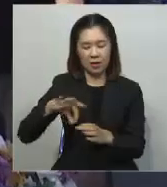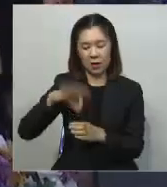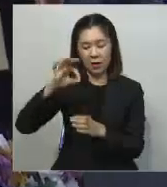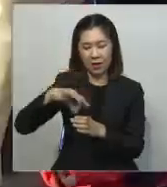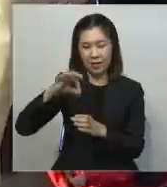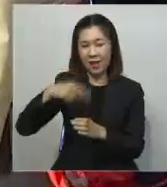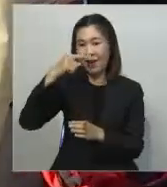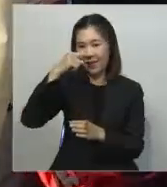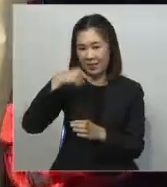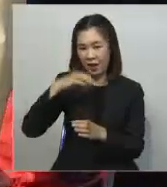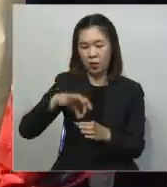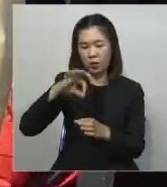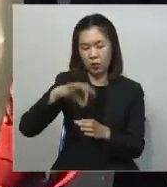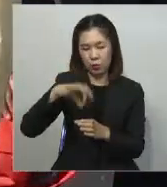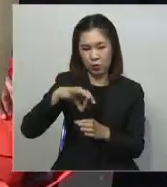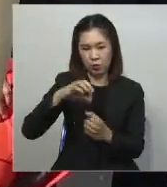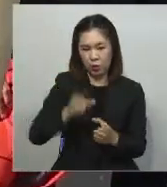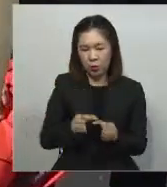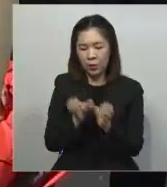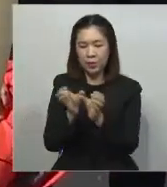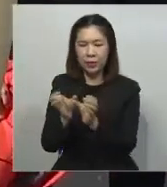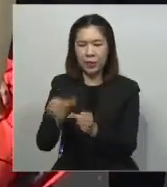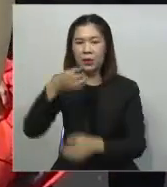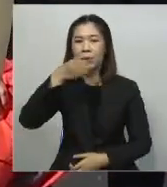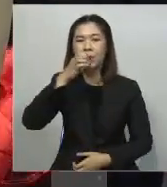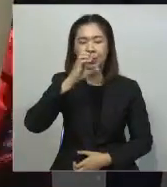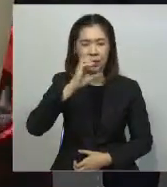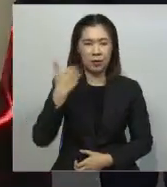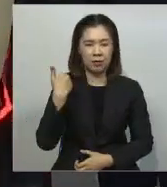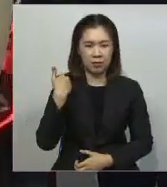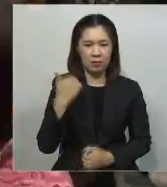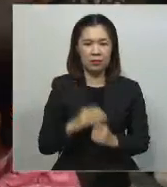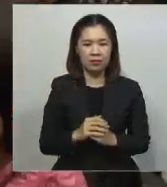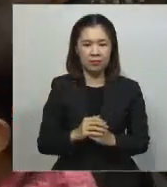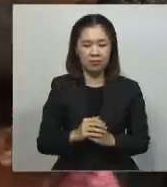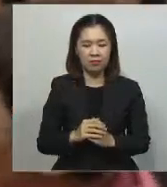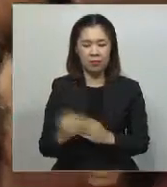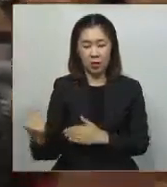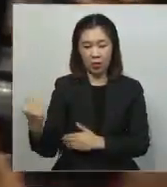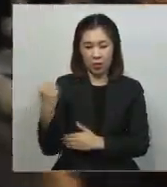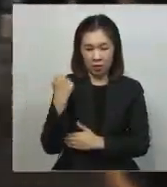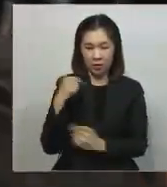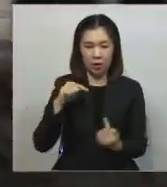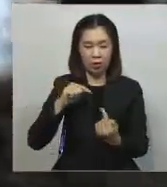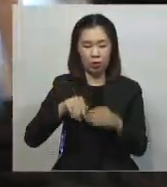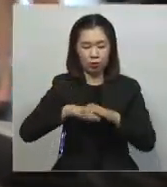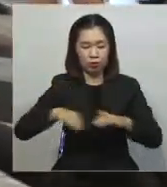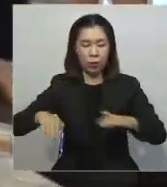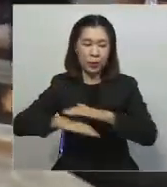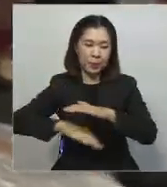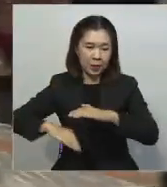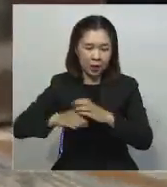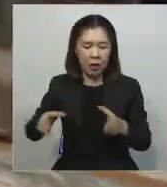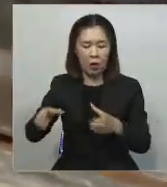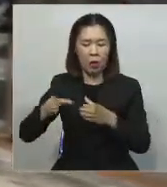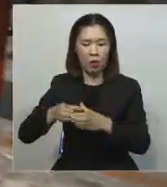ใบกงกางชงให้คณะรัฐมนตรีดื่มด้วยพร้อมย้ำว่าต้องมีการสร้างความเข้มแข็งตั้งแต่ระดับฐานรากและรวมกลุ่มเพื่อ